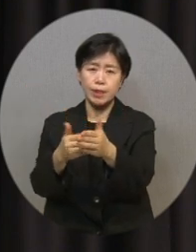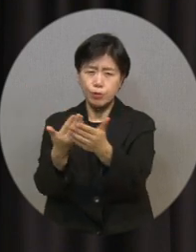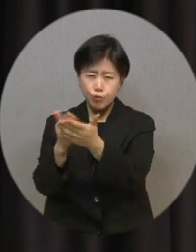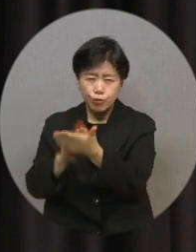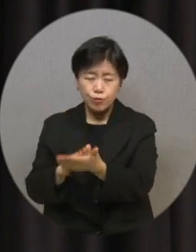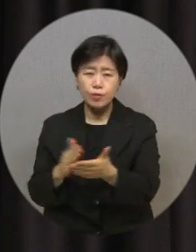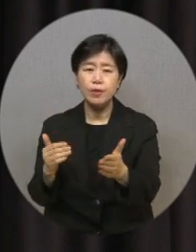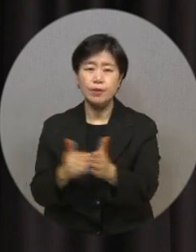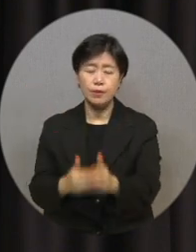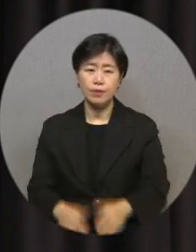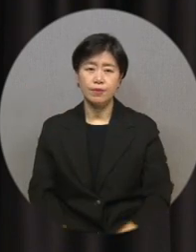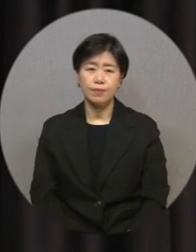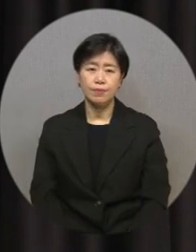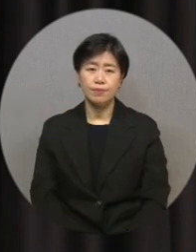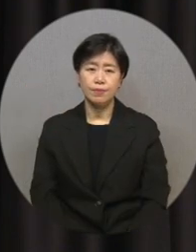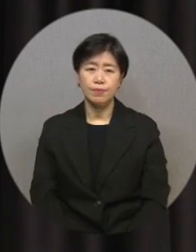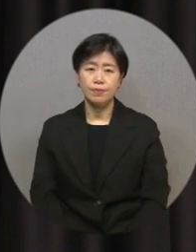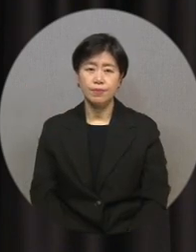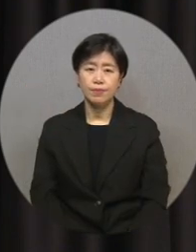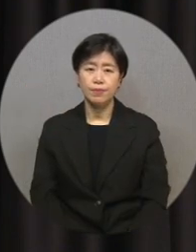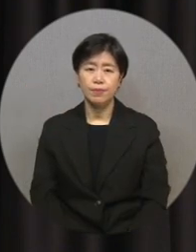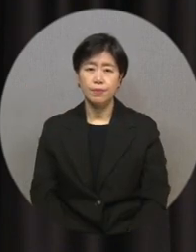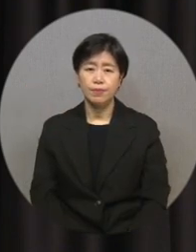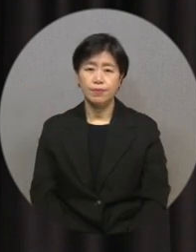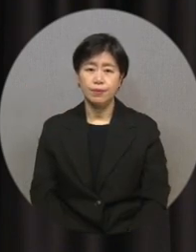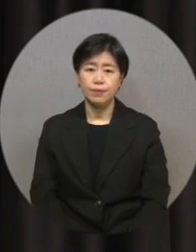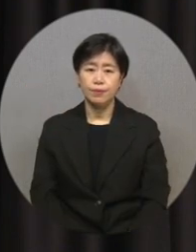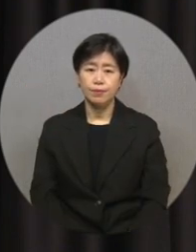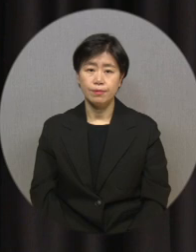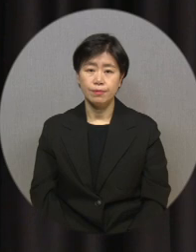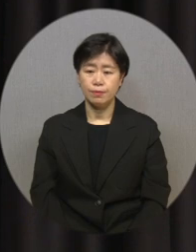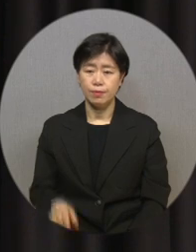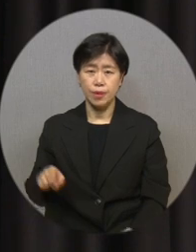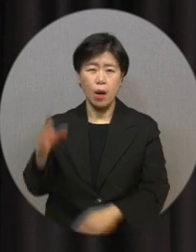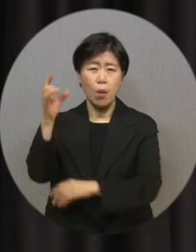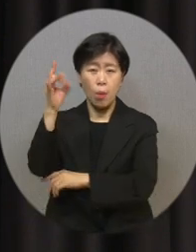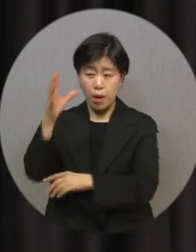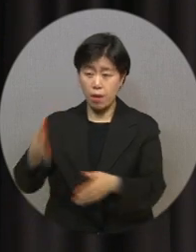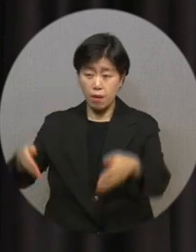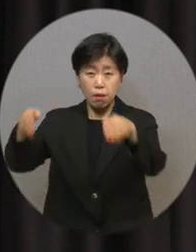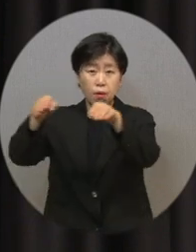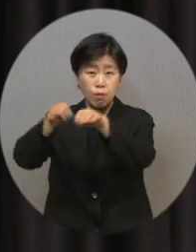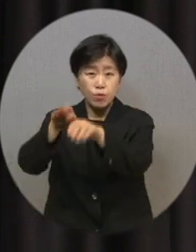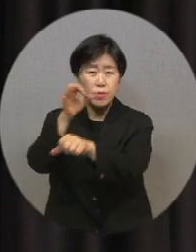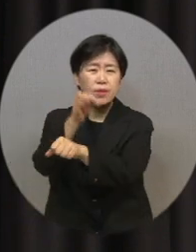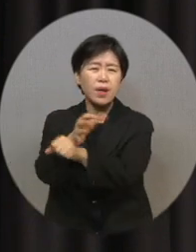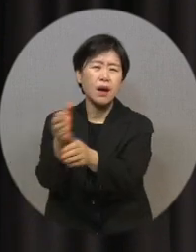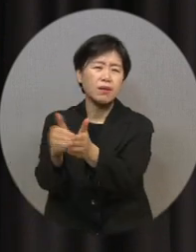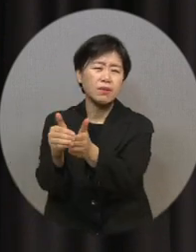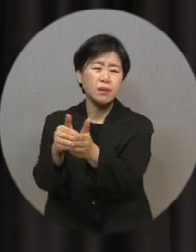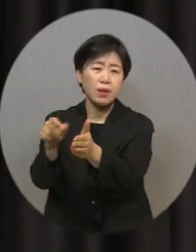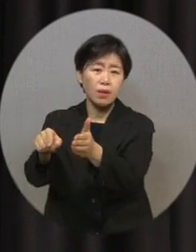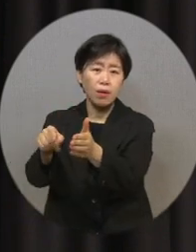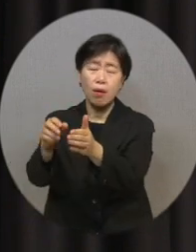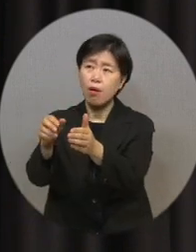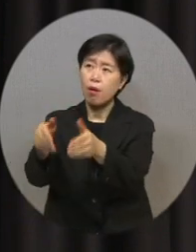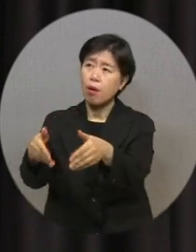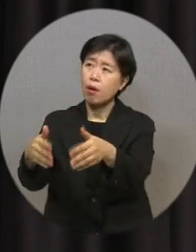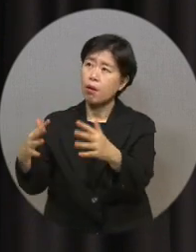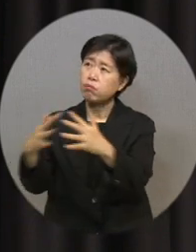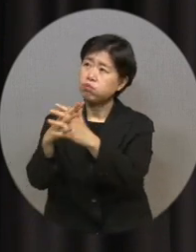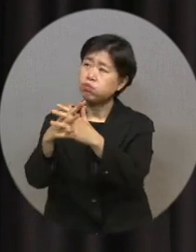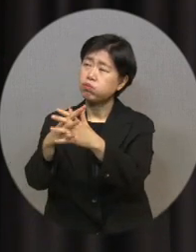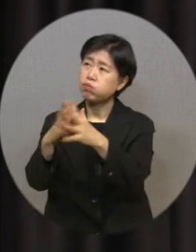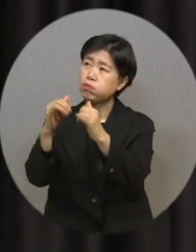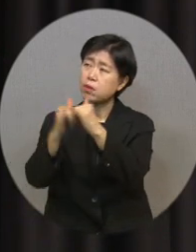있습니다 그리고 이제 그 이게 사실은 기존에 매입을 하다 보니까 33년 된 건물이에요네